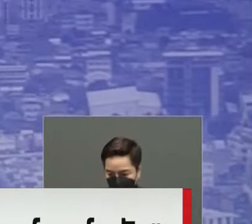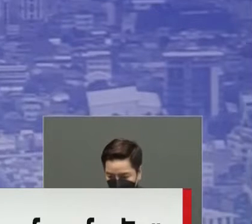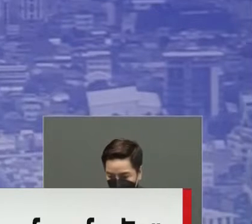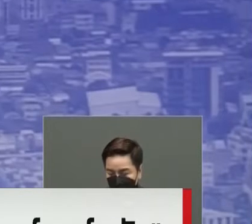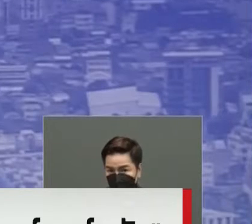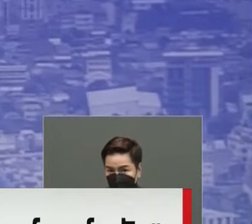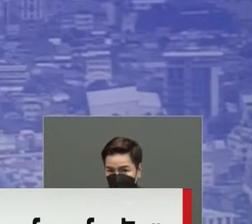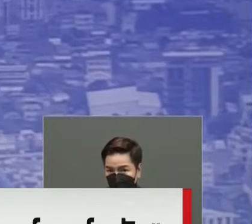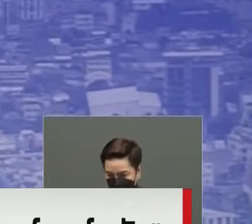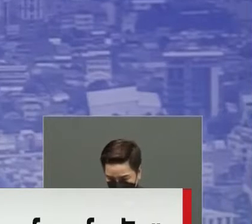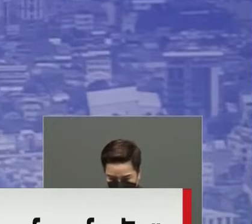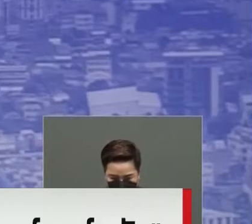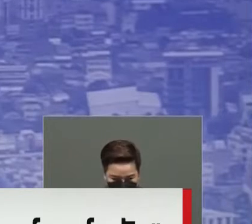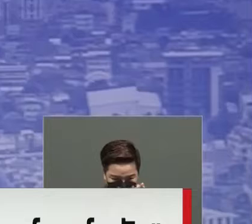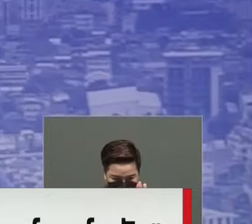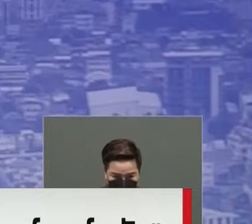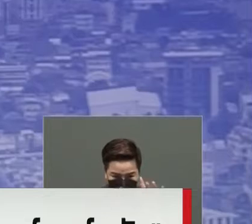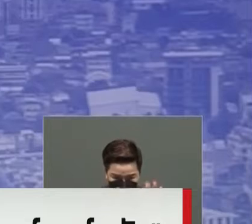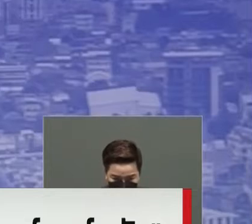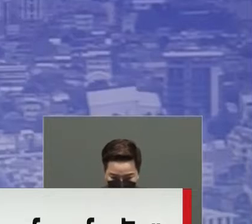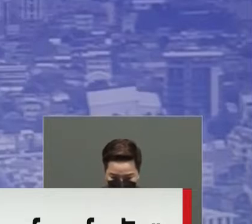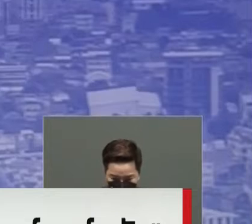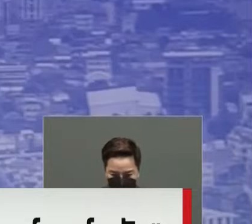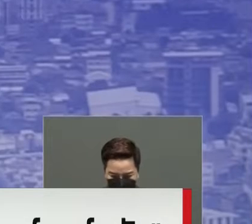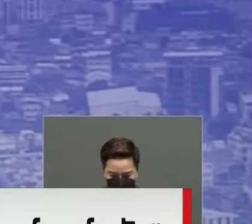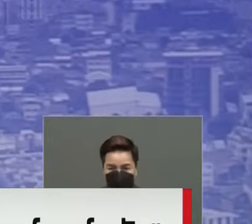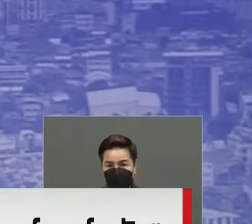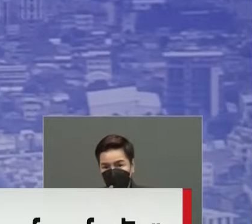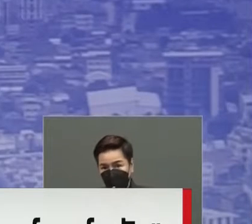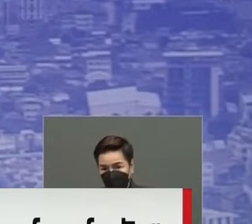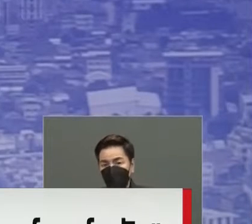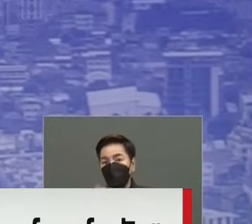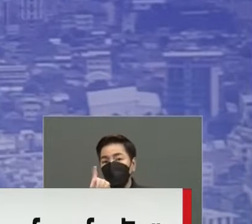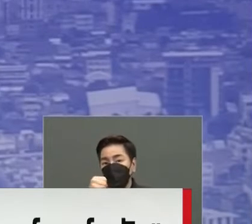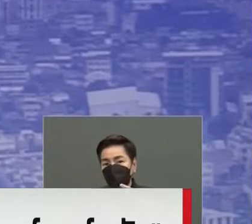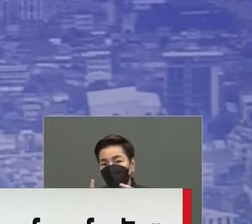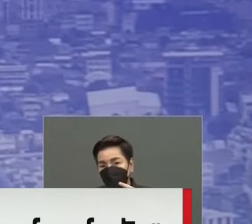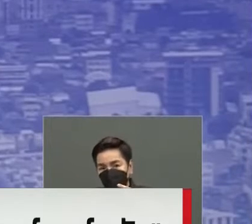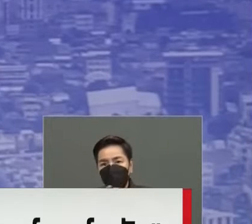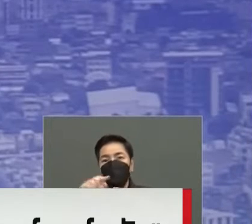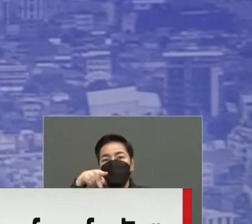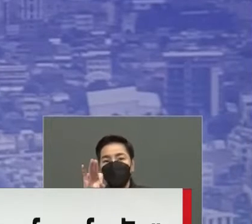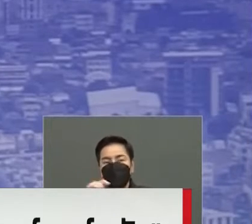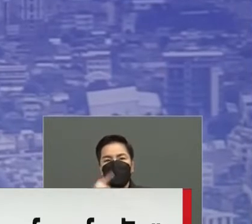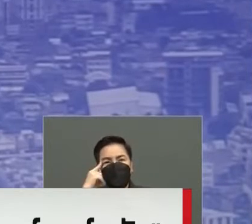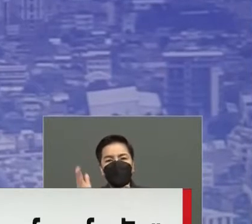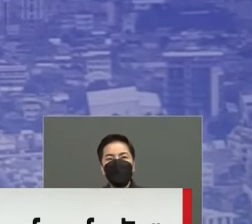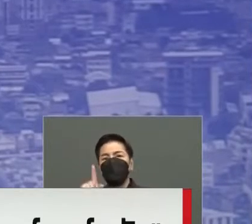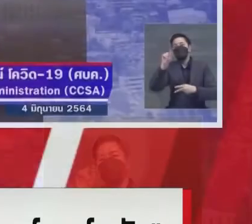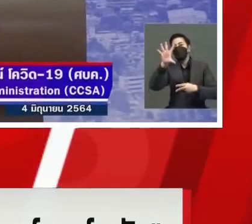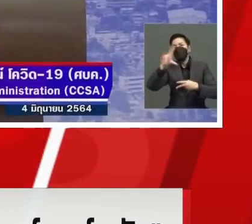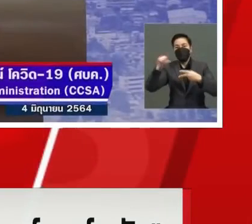ไฟเซอร์แล้วนะฮะจะชัดเจนกับไฟเซอร์สัปดาห์หน้าJohnson & Johnsonอยู่ในขั้นตอนเตรียมทำสัญญาซึ่ง